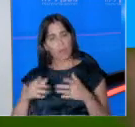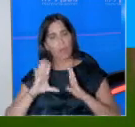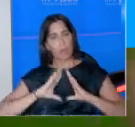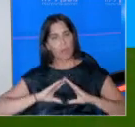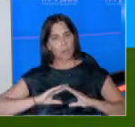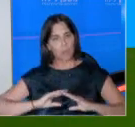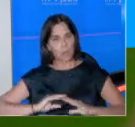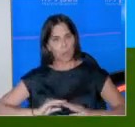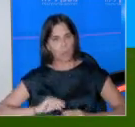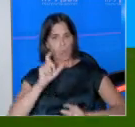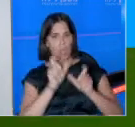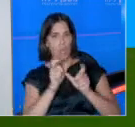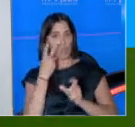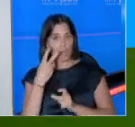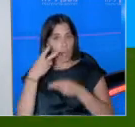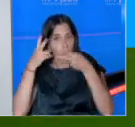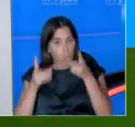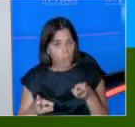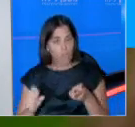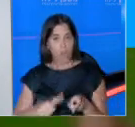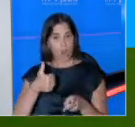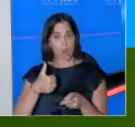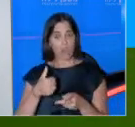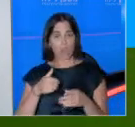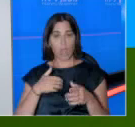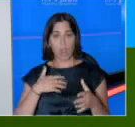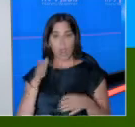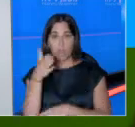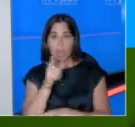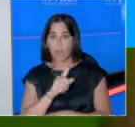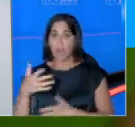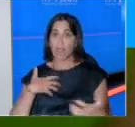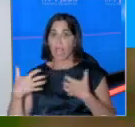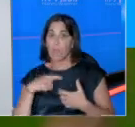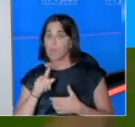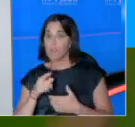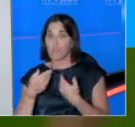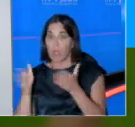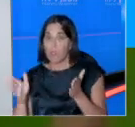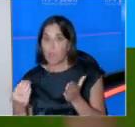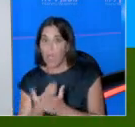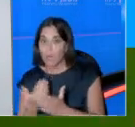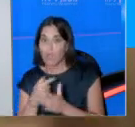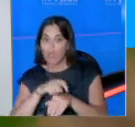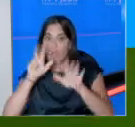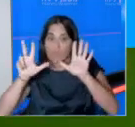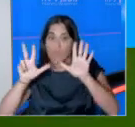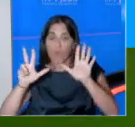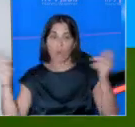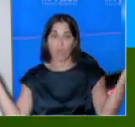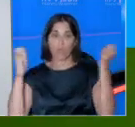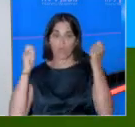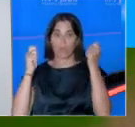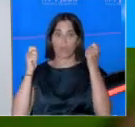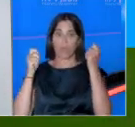רוגע, אנשים יראו שאפשר לנהל את המדינה בלי דרמות, בלי כל פעם שאתה פותח את המהדורה בשעה 8, ושומע